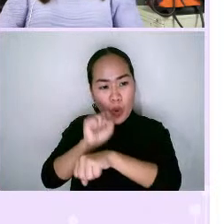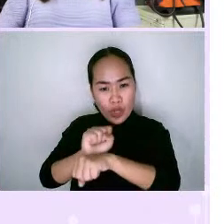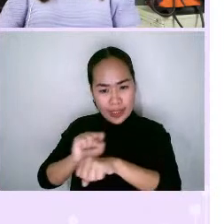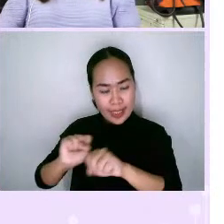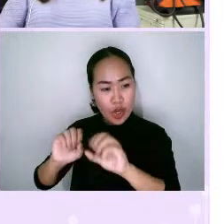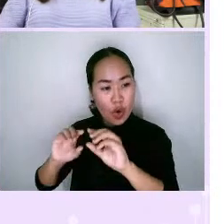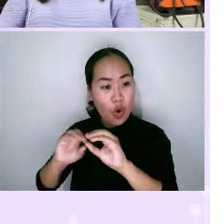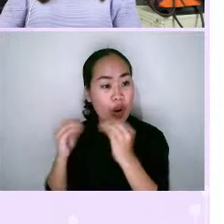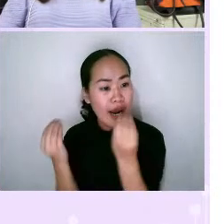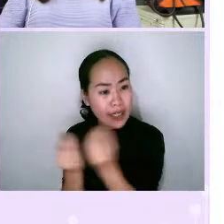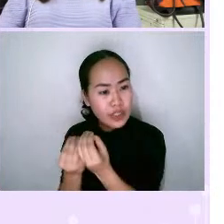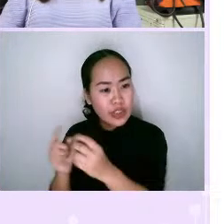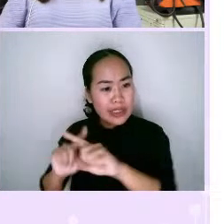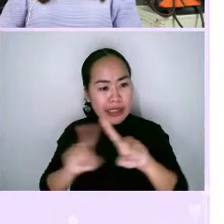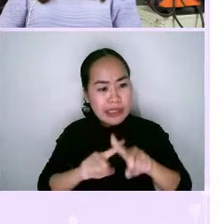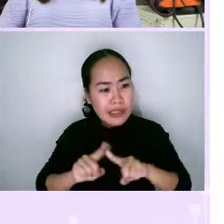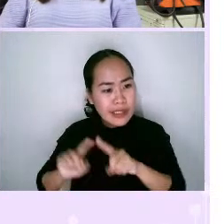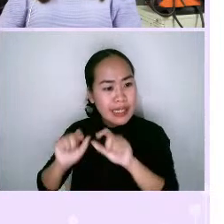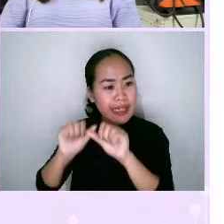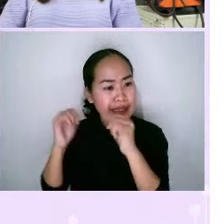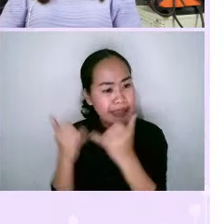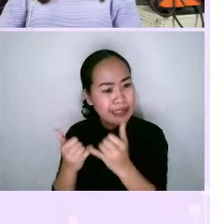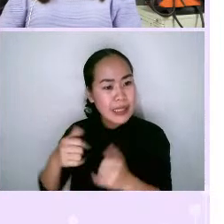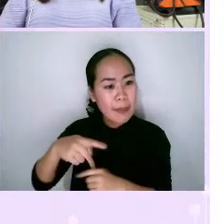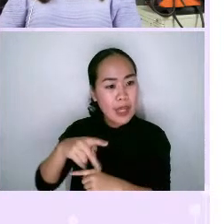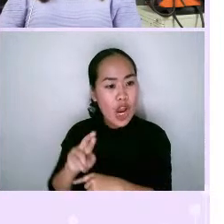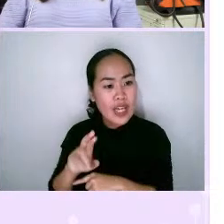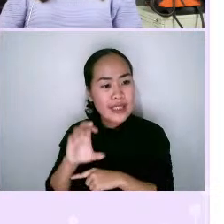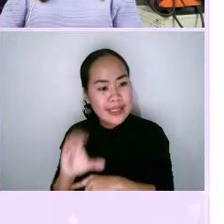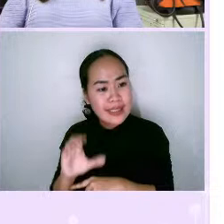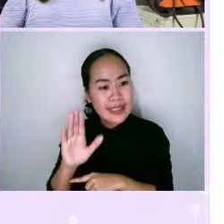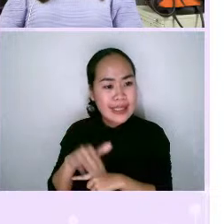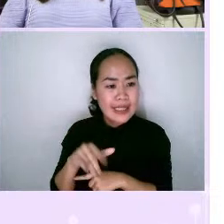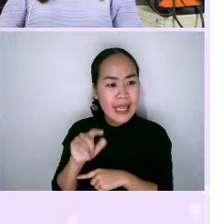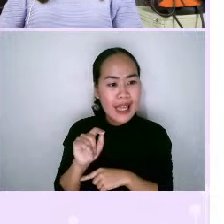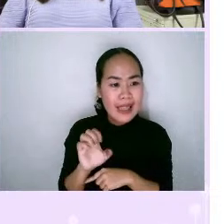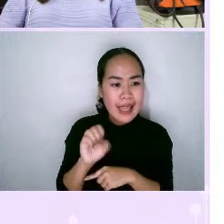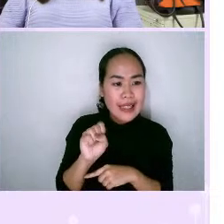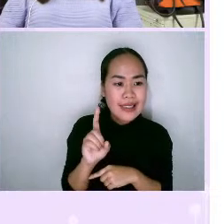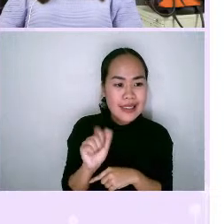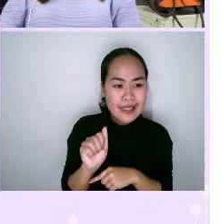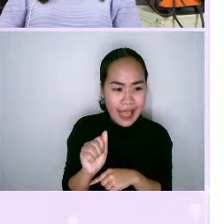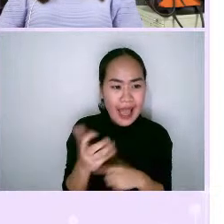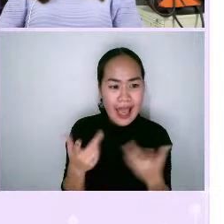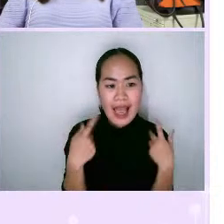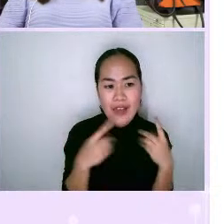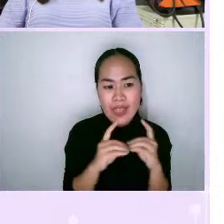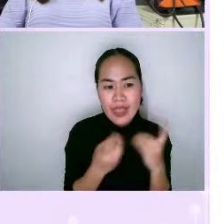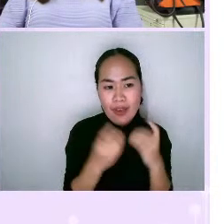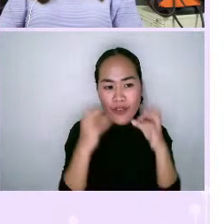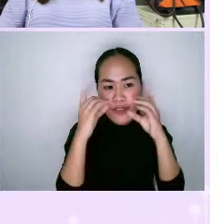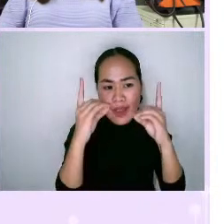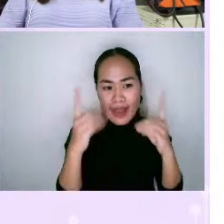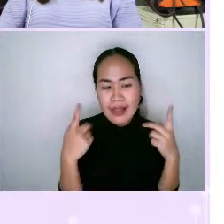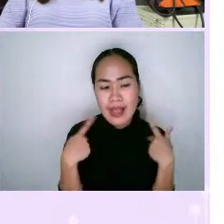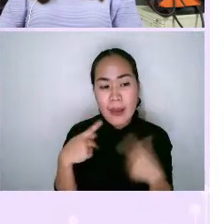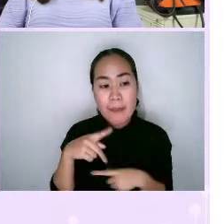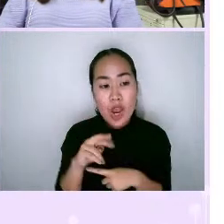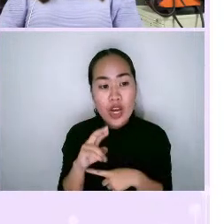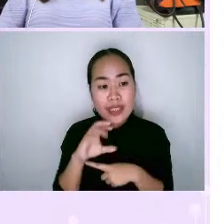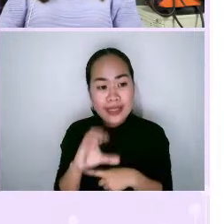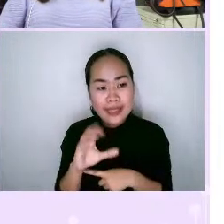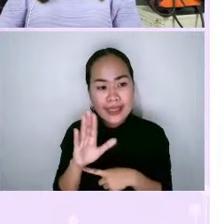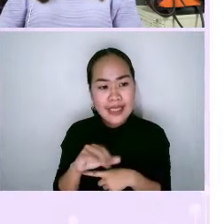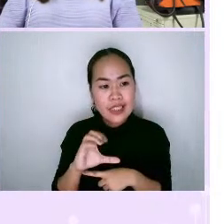agencies katulad ng PRC, TESDA, meron po tayong DepEd, PRC, CHED,